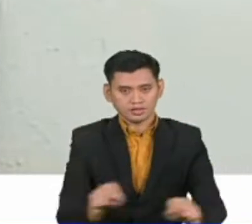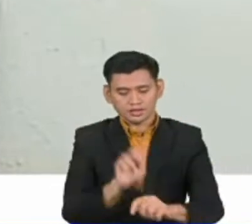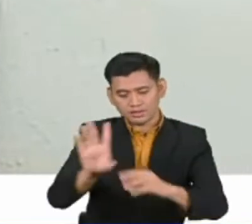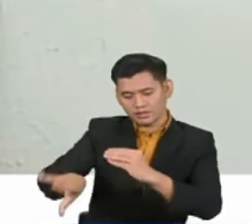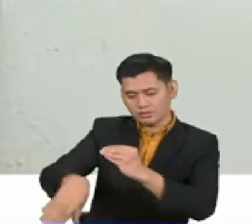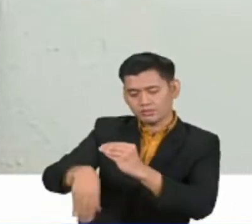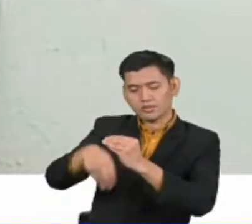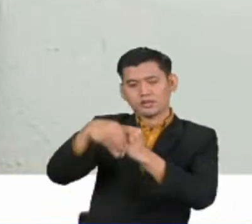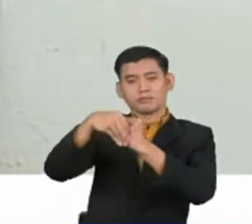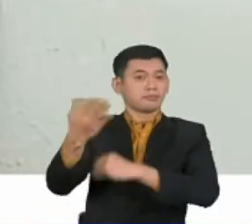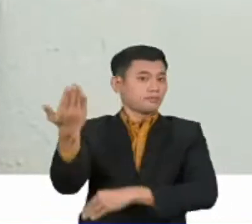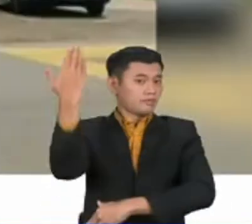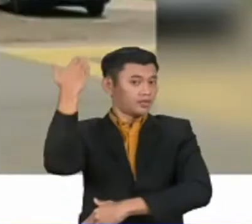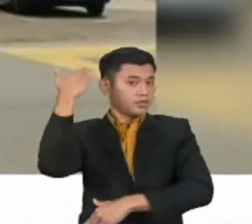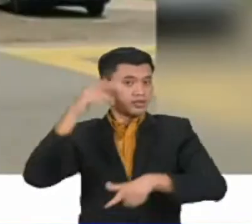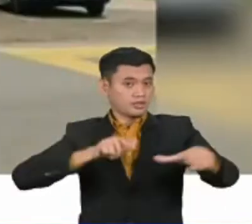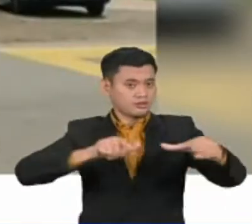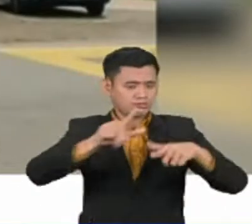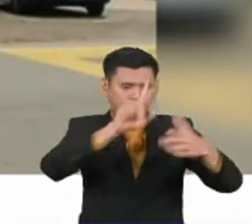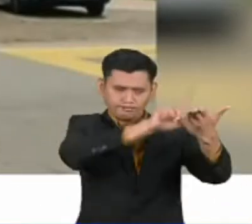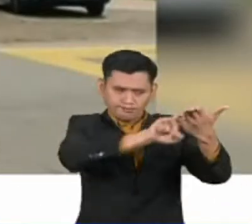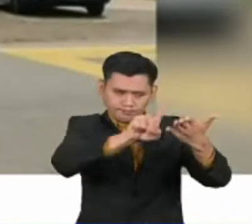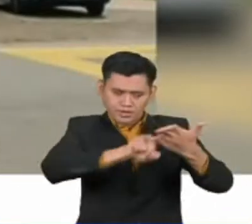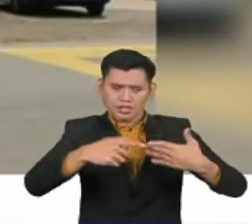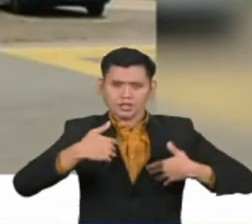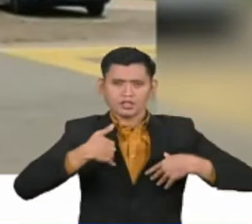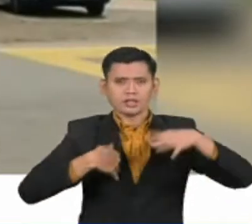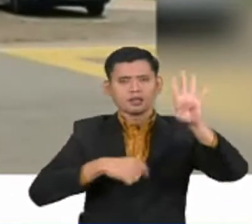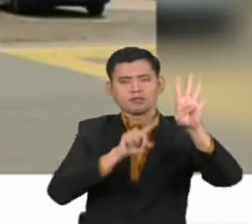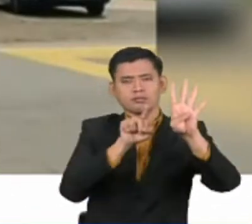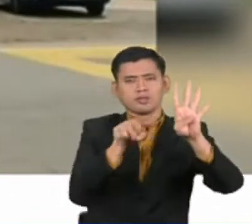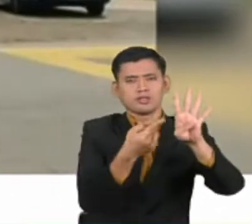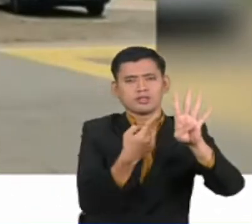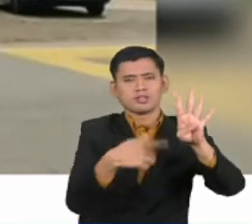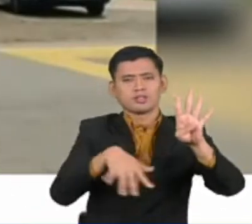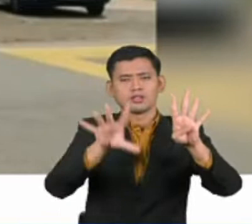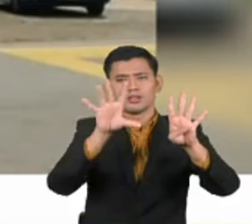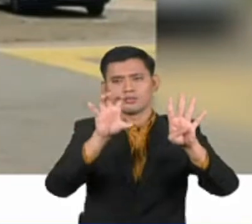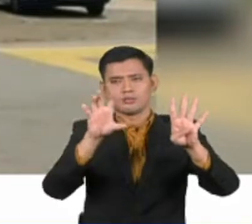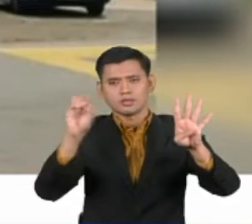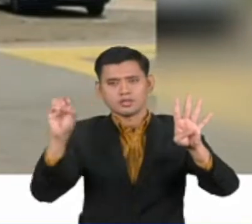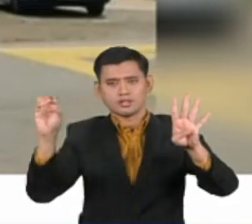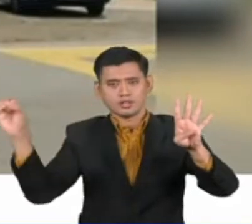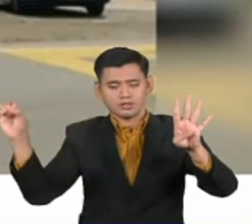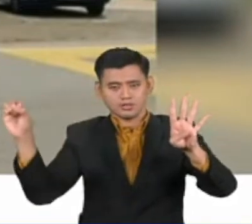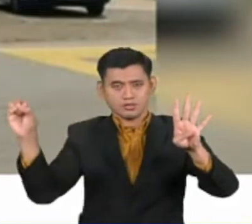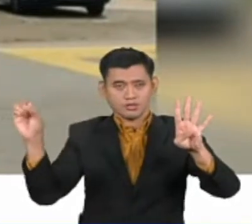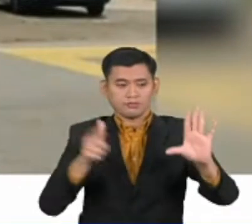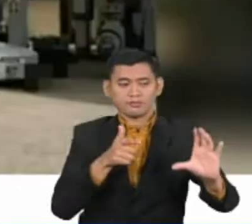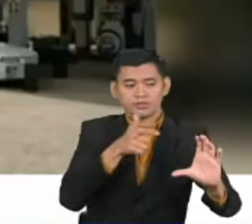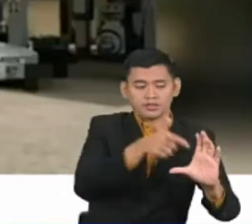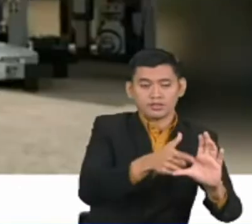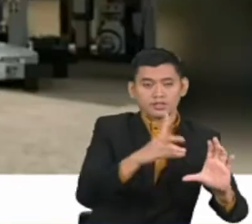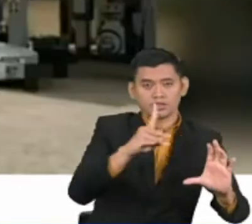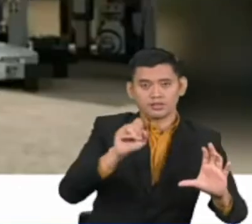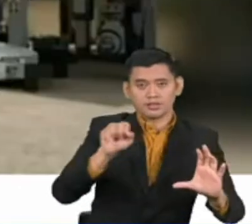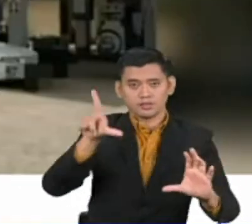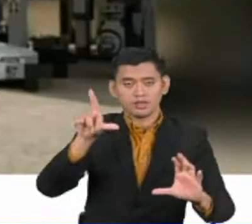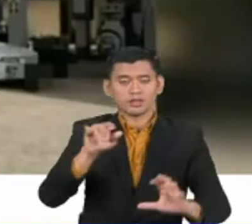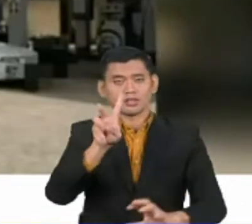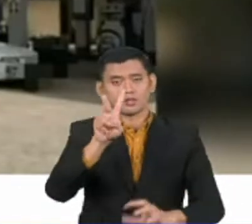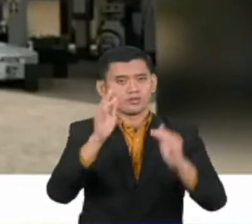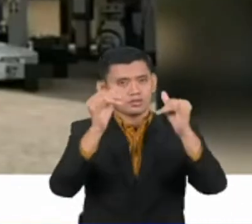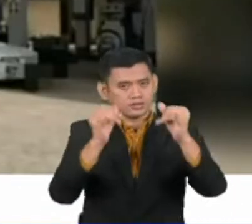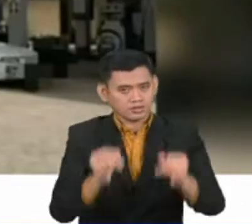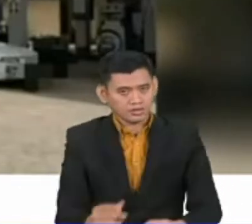lori. Pemeriksaan lanjut terdapat 4,500 liter minyak diesel di dalamnya. Susulan itu, dua individu iaitu pemandu lori